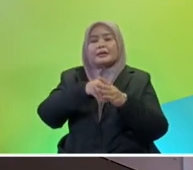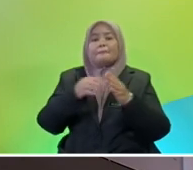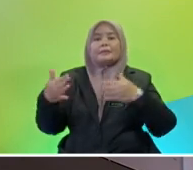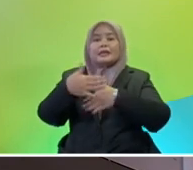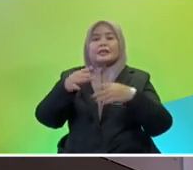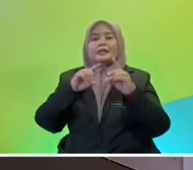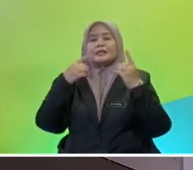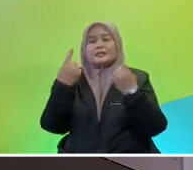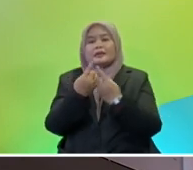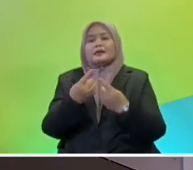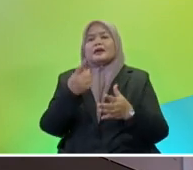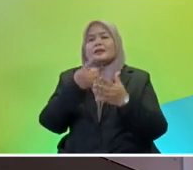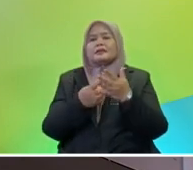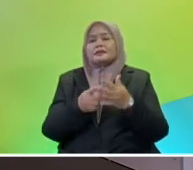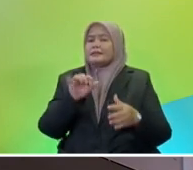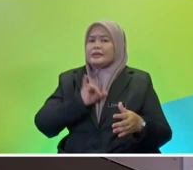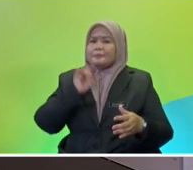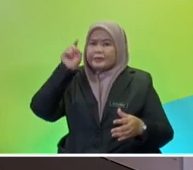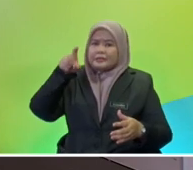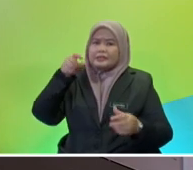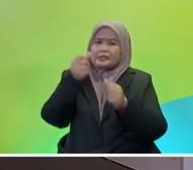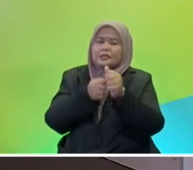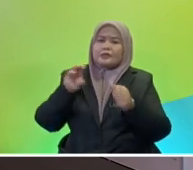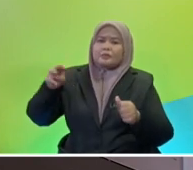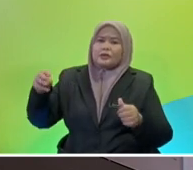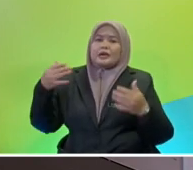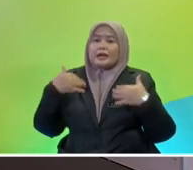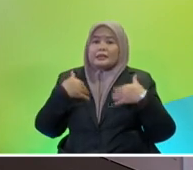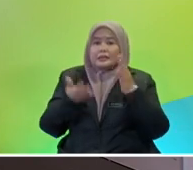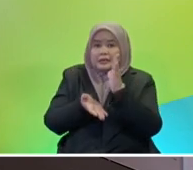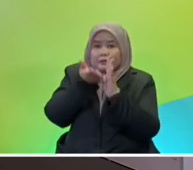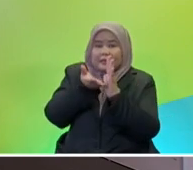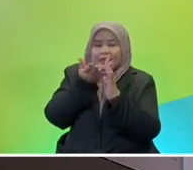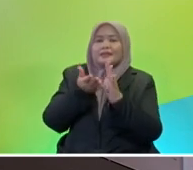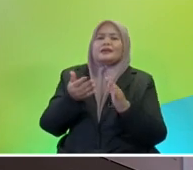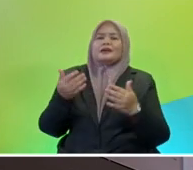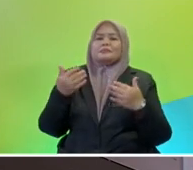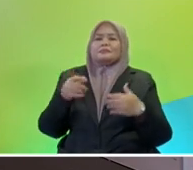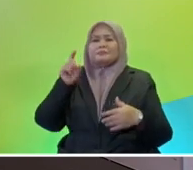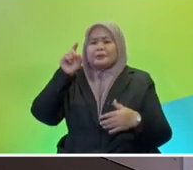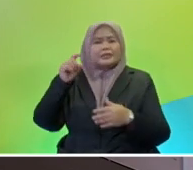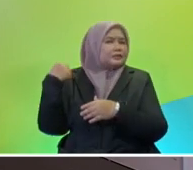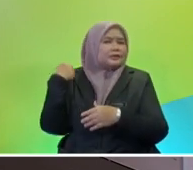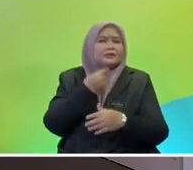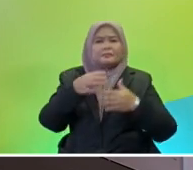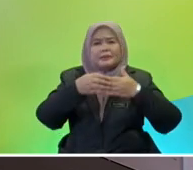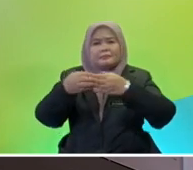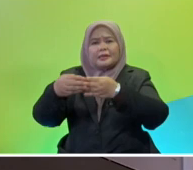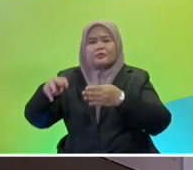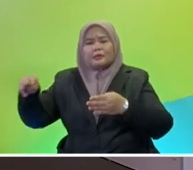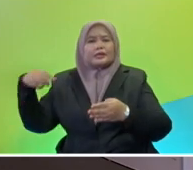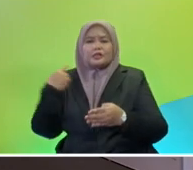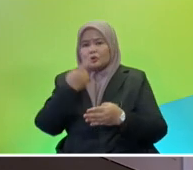Apakah saya pasti setiap murid ada kelebihannya pasti kita bimbing mereka untuk